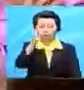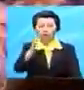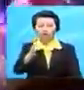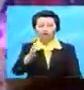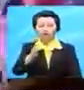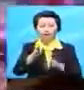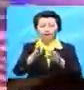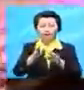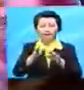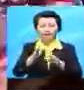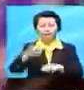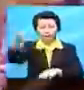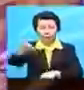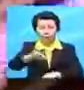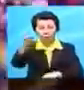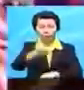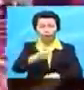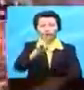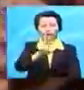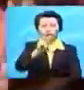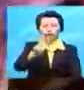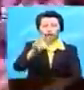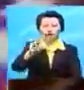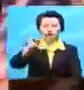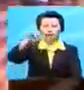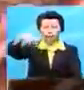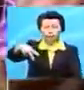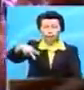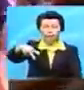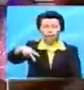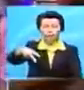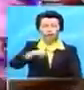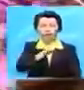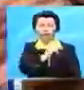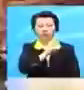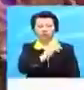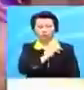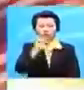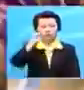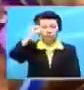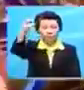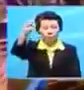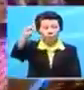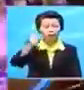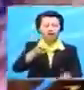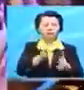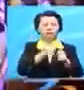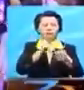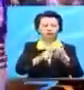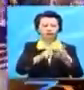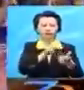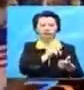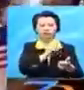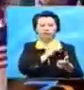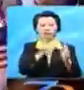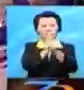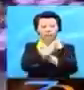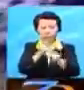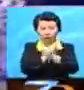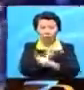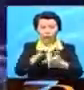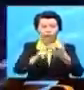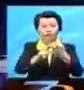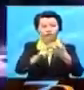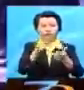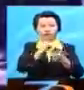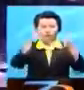bersama tetamu-tetamu kehormat kita. Ketua Menteri Sabah, Ketua Menteri Sarawak